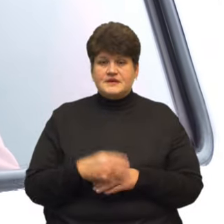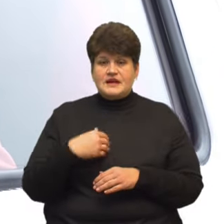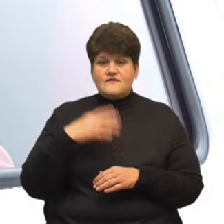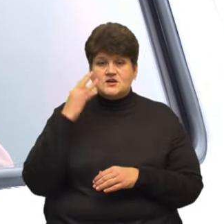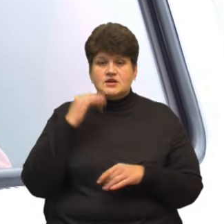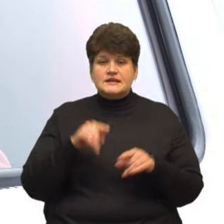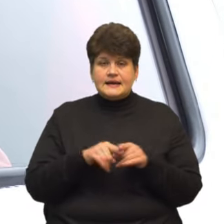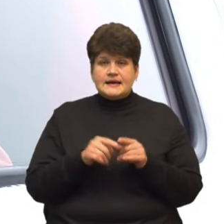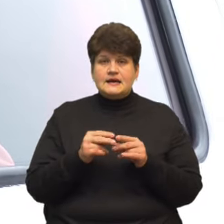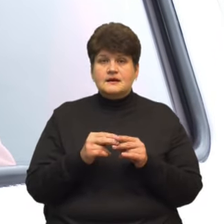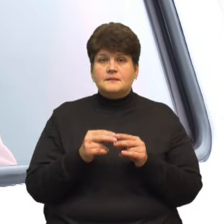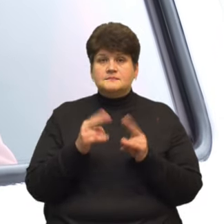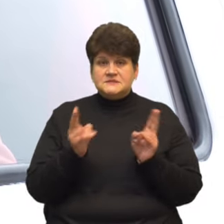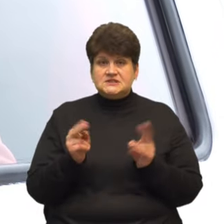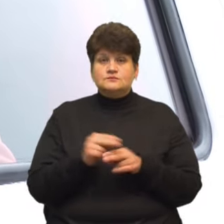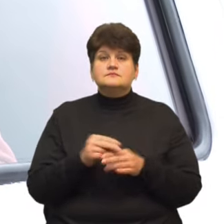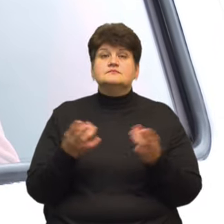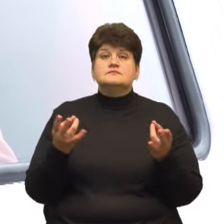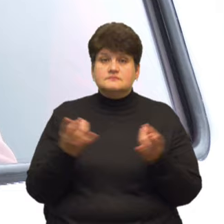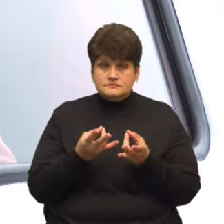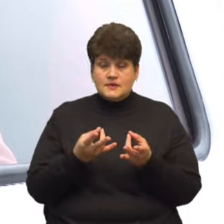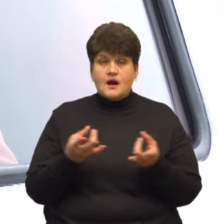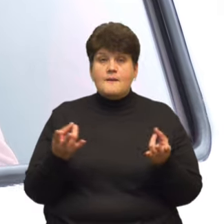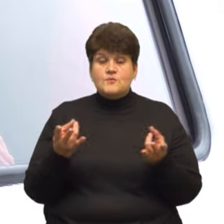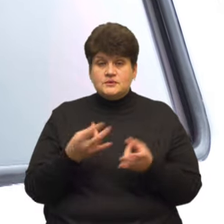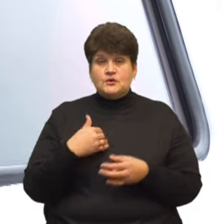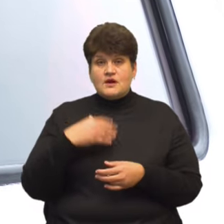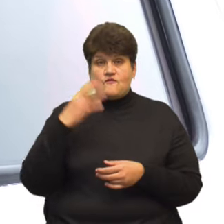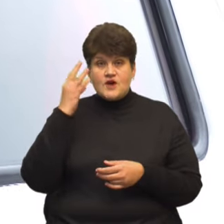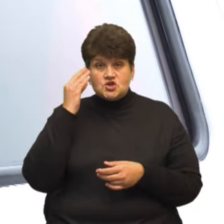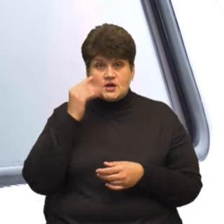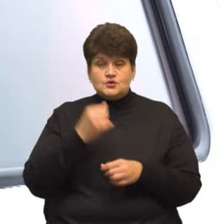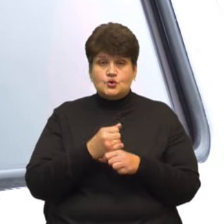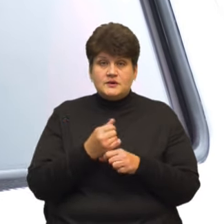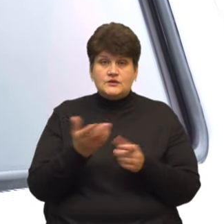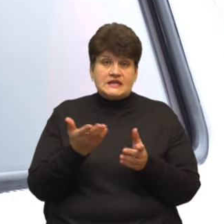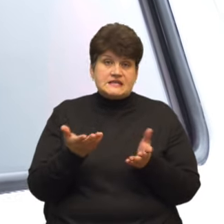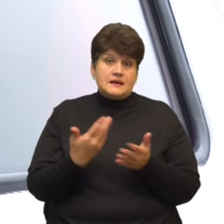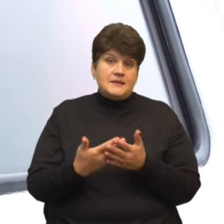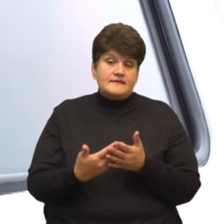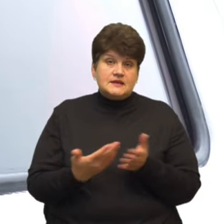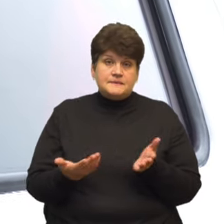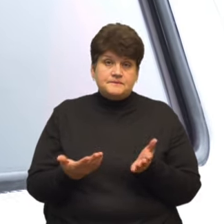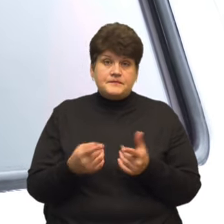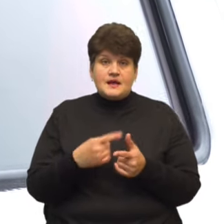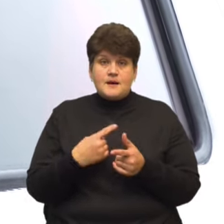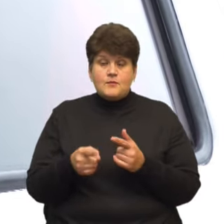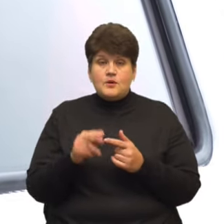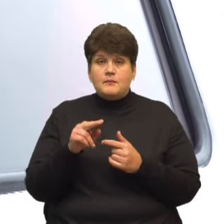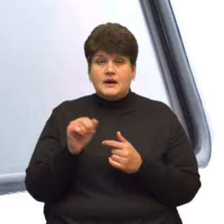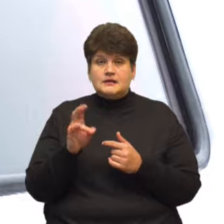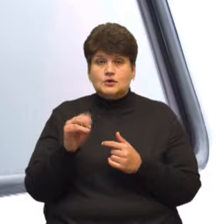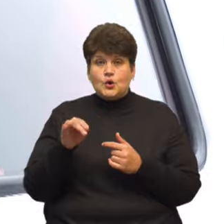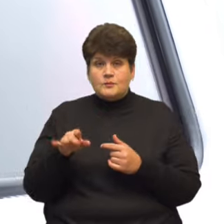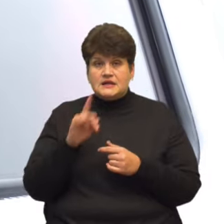ремонтувати моста потрібно звичайно але потрібно Я вважаю зробити якийсь напевно або паантомний якусь переправ або